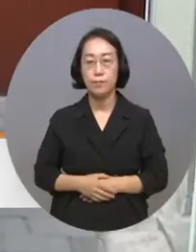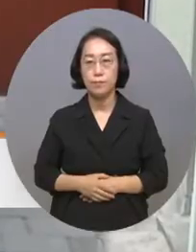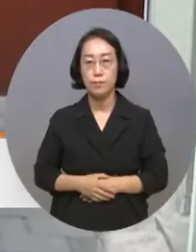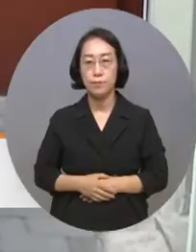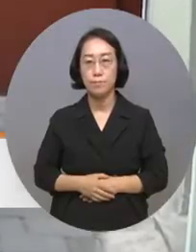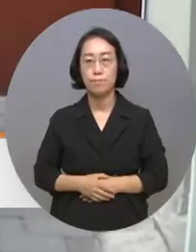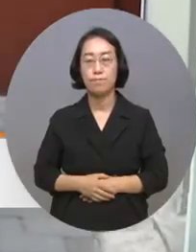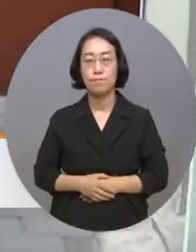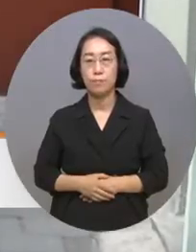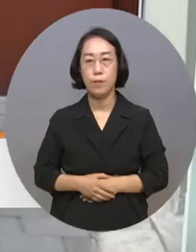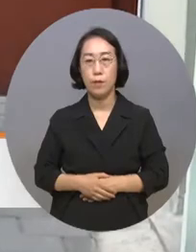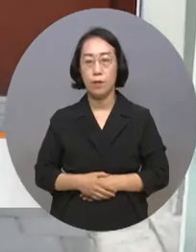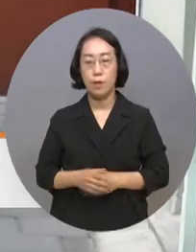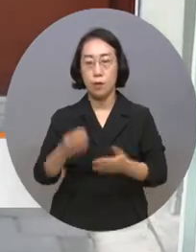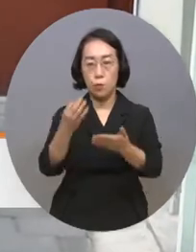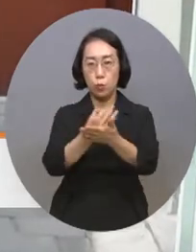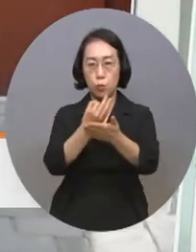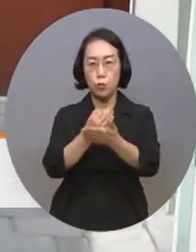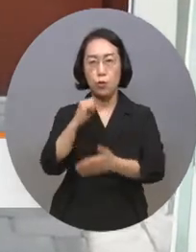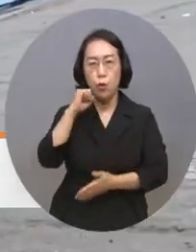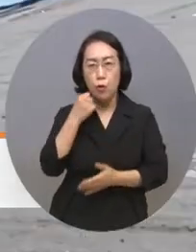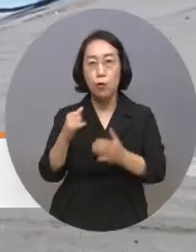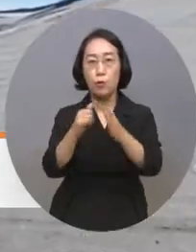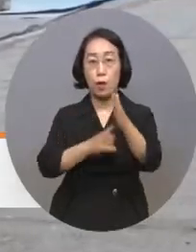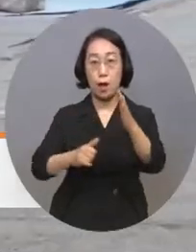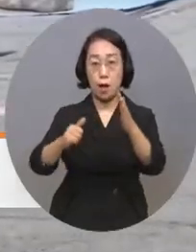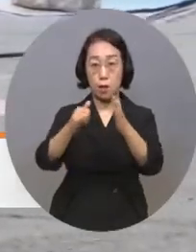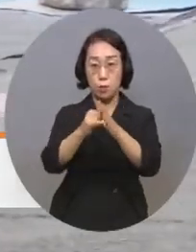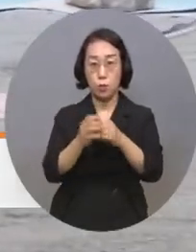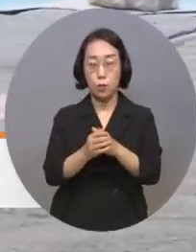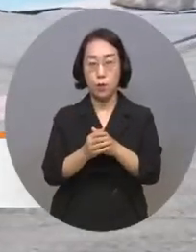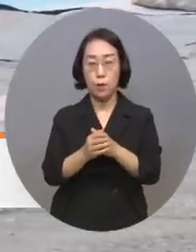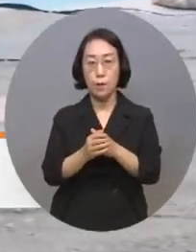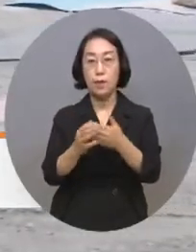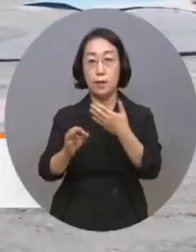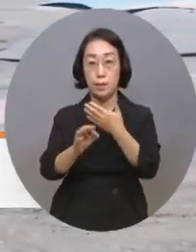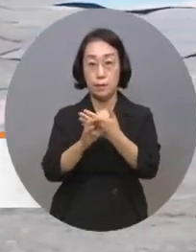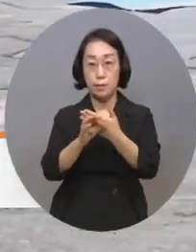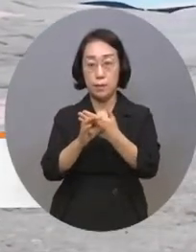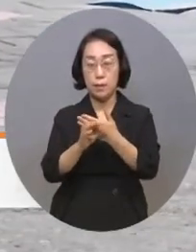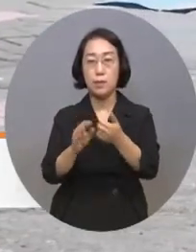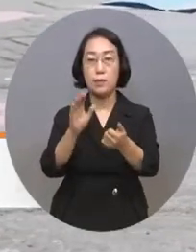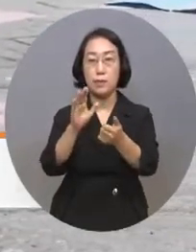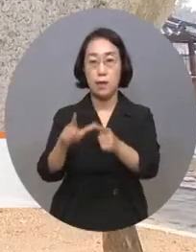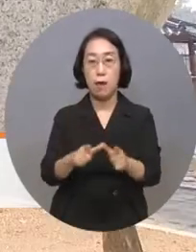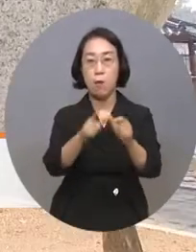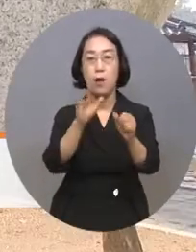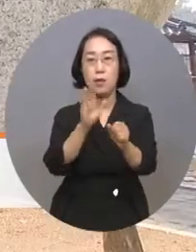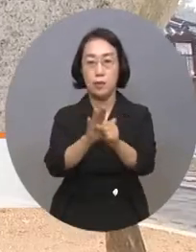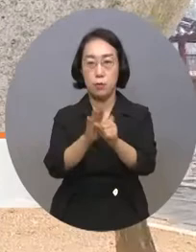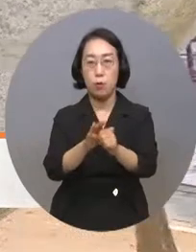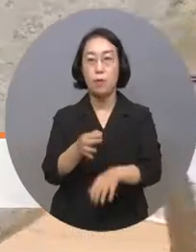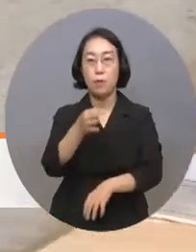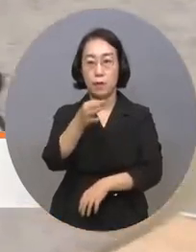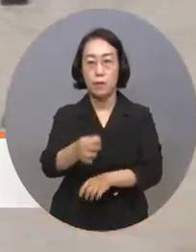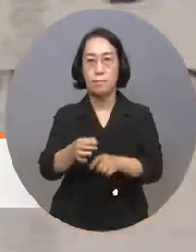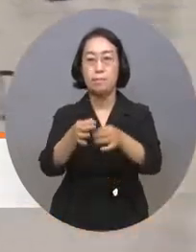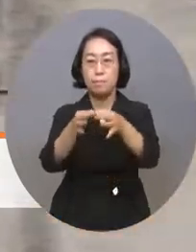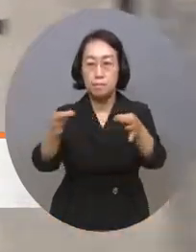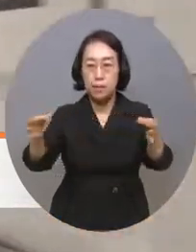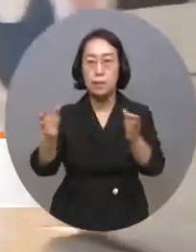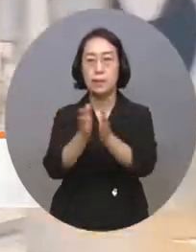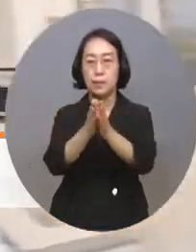정부가 저소득층의 생계 부담 완화를 위한 1시 긴급생활자금대출 지원합니다 지난 14일부터